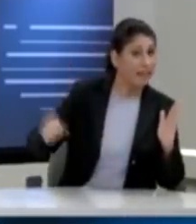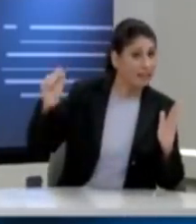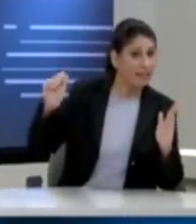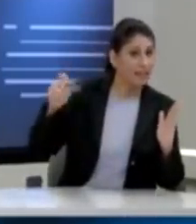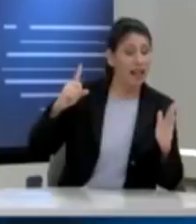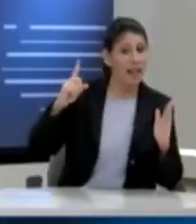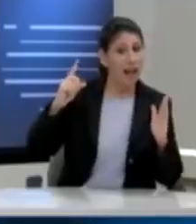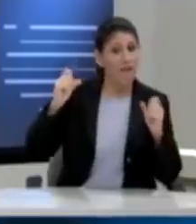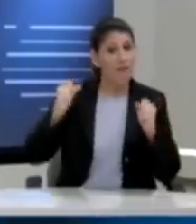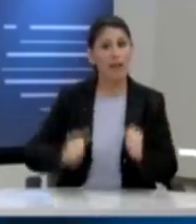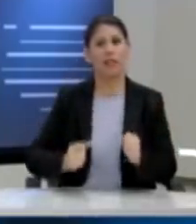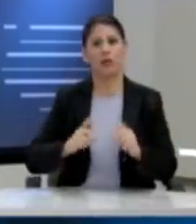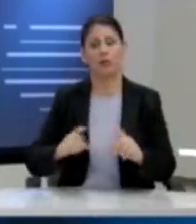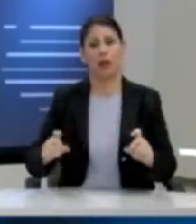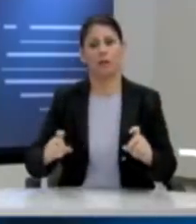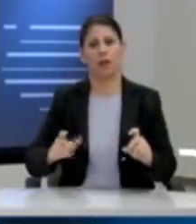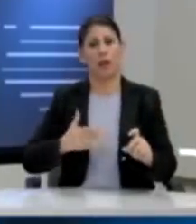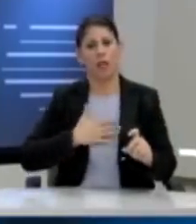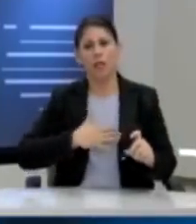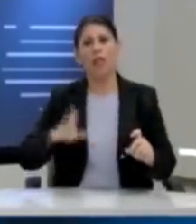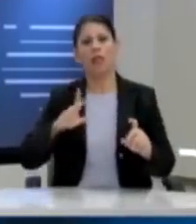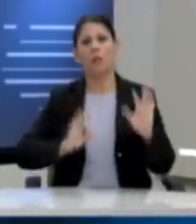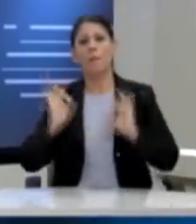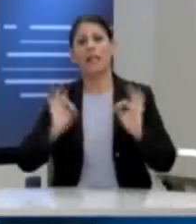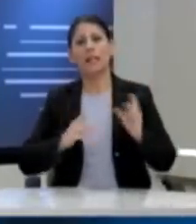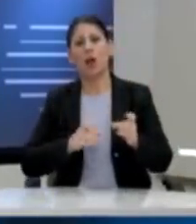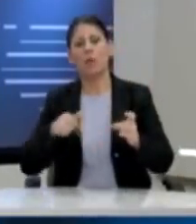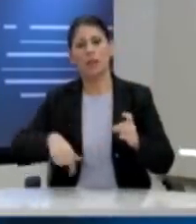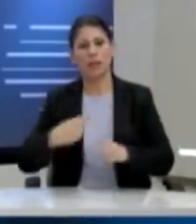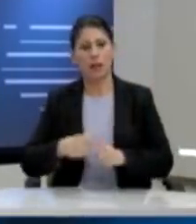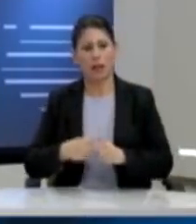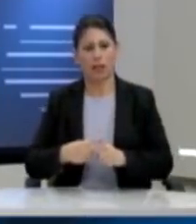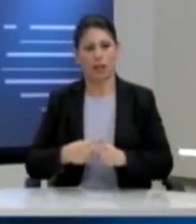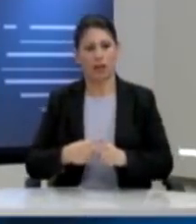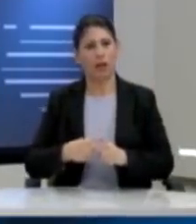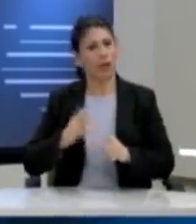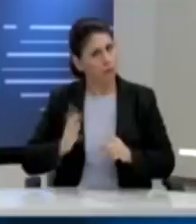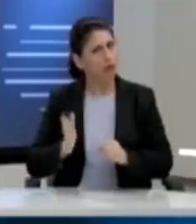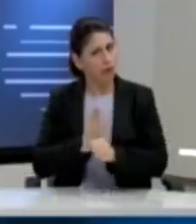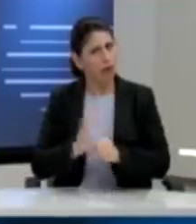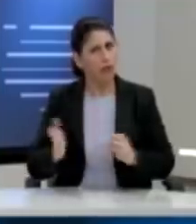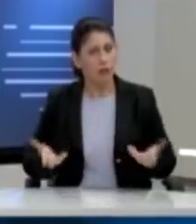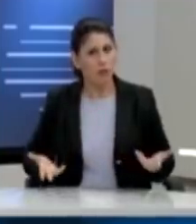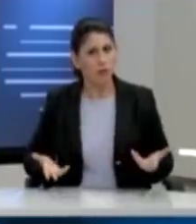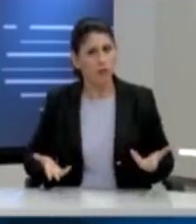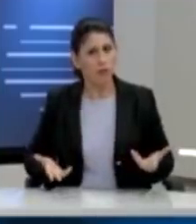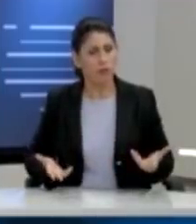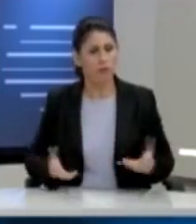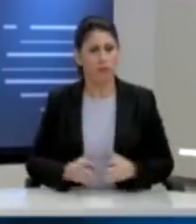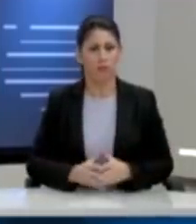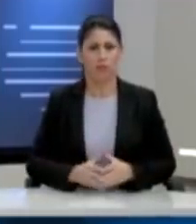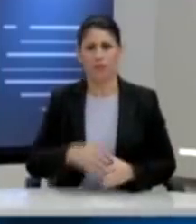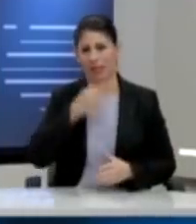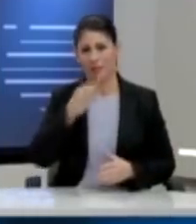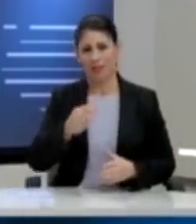αρνείστε ένα βασικό πράγμα. Ότι δεν θέλουμε πυρηνικά στη χώρα μας. Γιατί μπορεί να καταστραφεί. Υπόθηκε